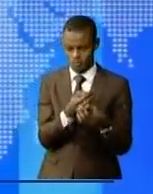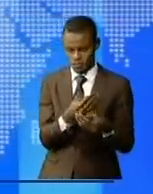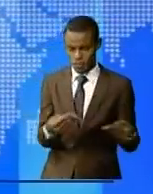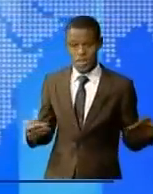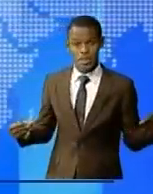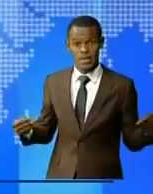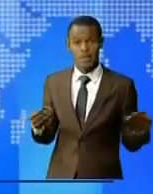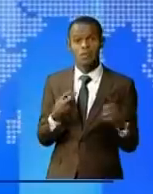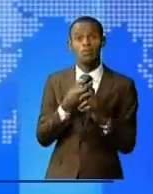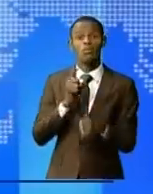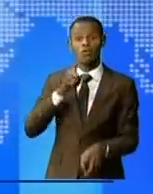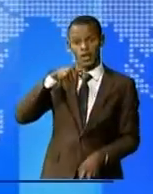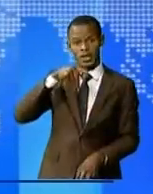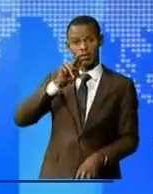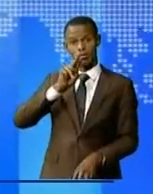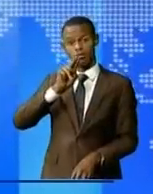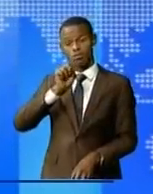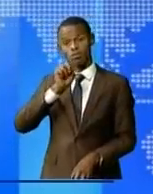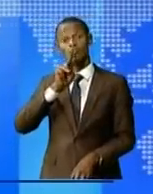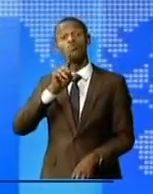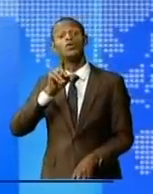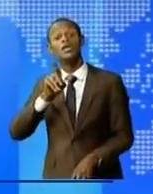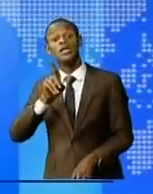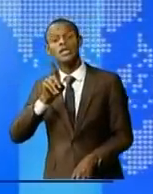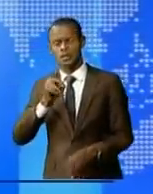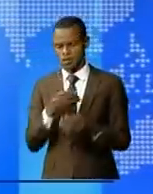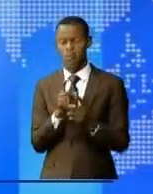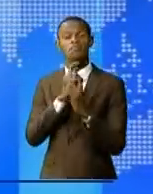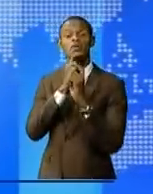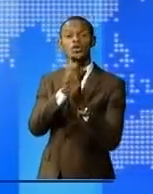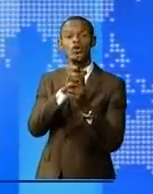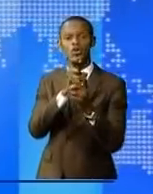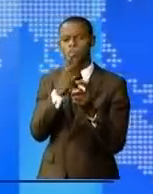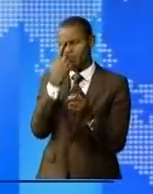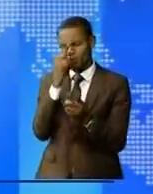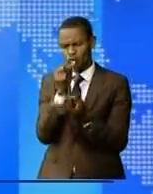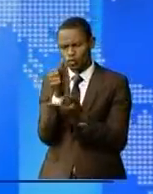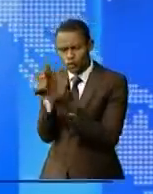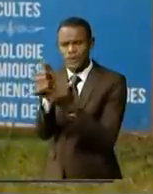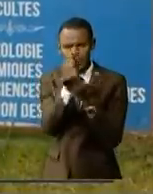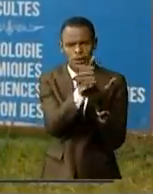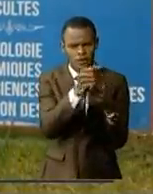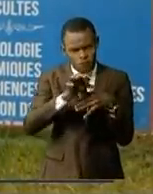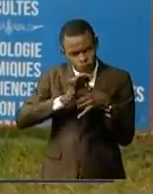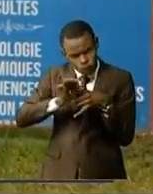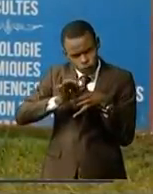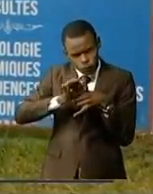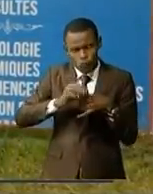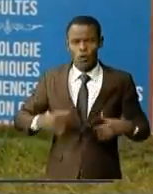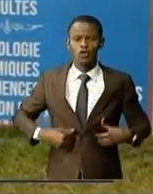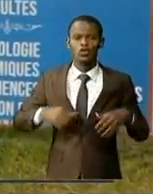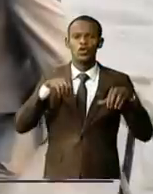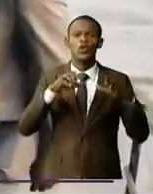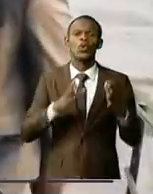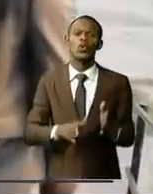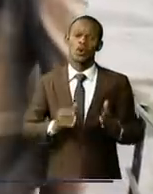servent à contribuer à l'évolution ou à la formation de jeunes Congolais. Reportage. Si on reste un facteur important